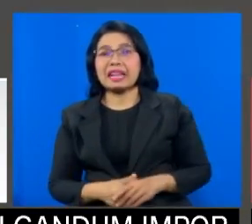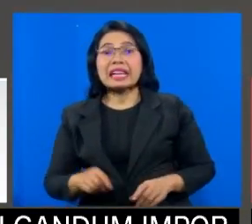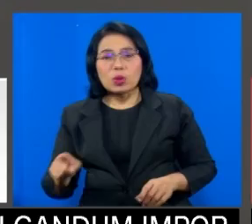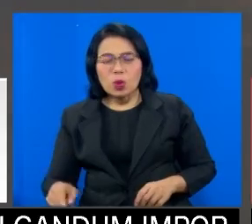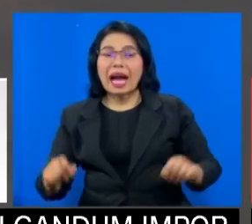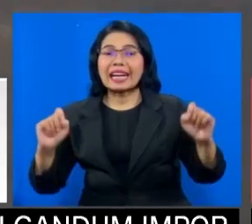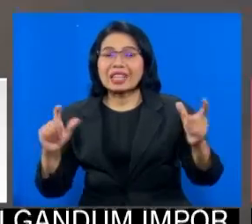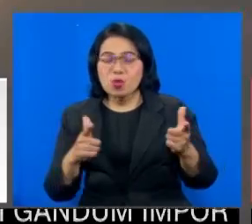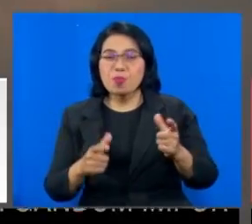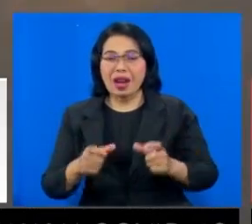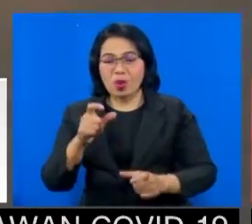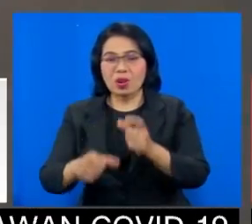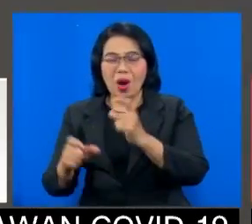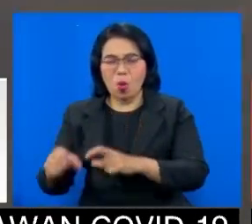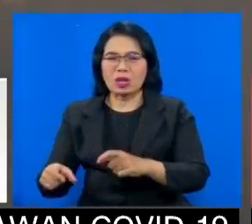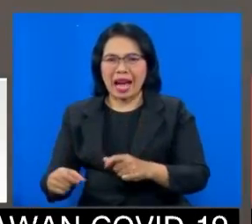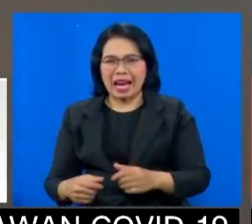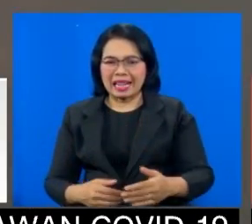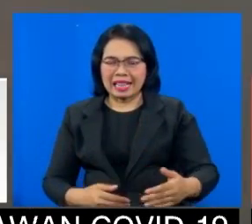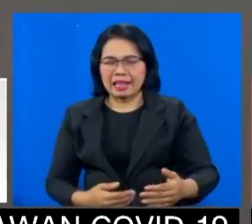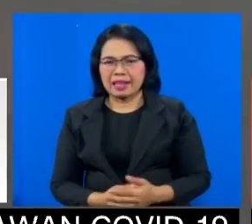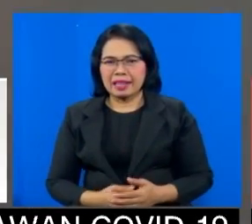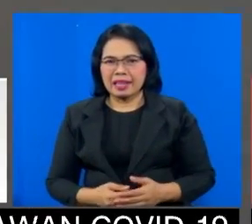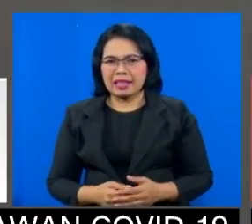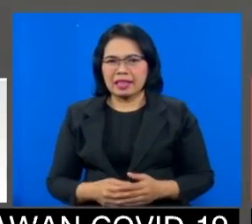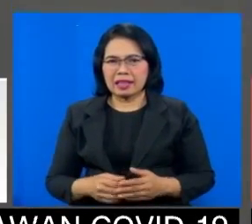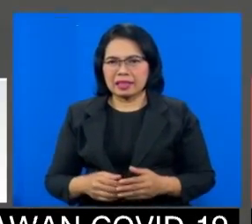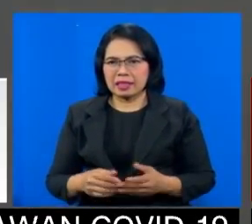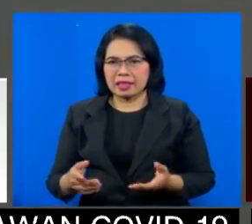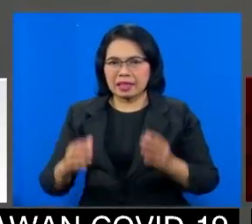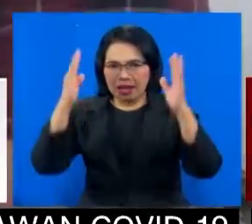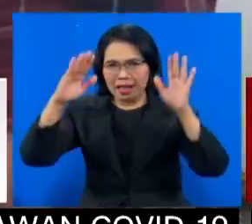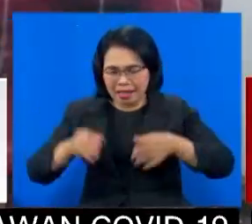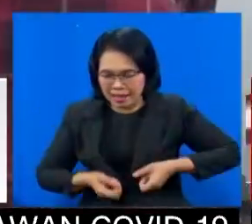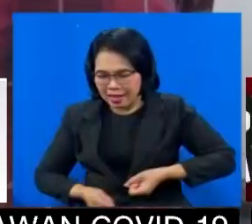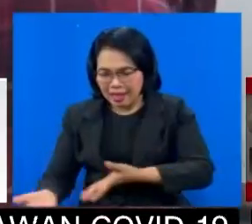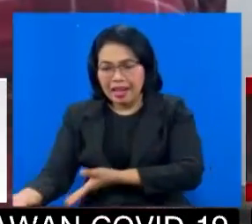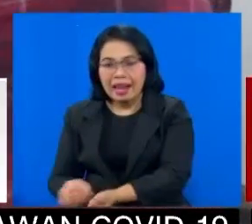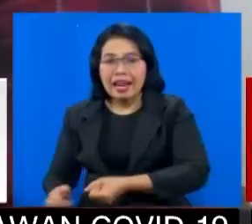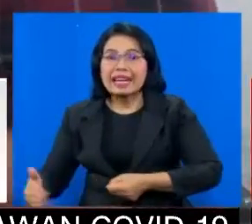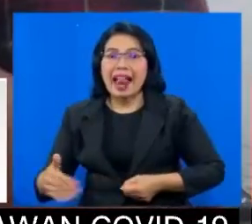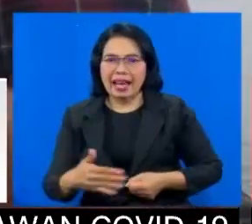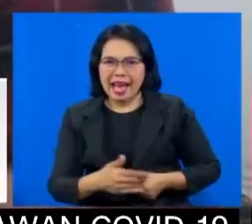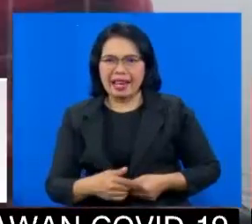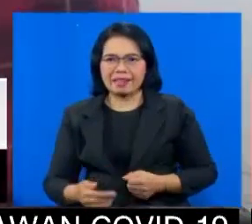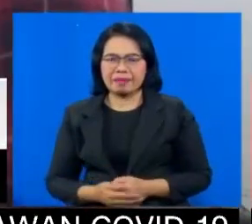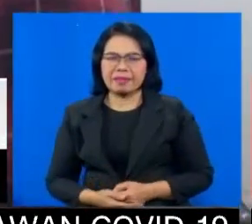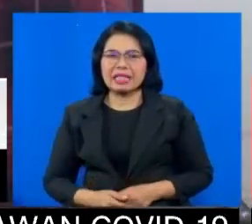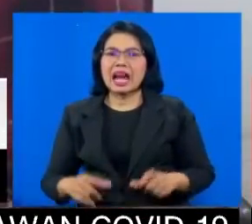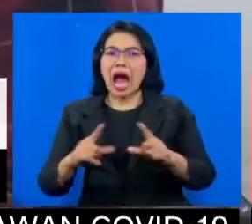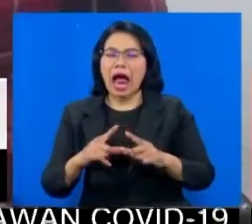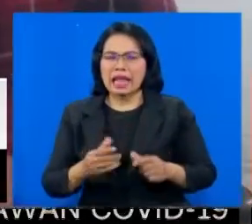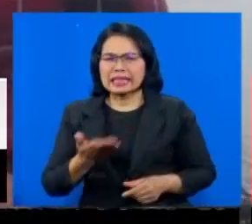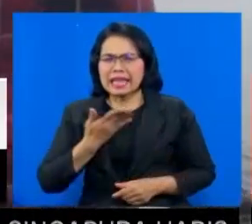di Kamal Muara, pencari kerang hijau. Dengan alat seadanya, dengan alat yang sederhana, mereka coba bertahan hidup